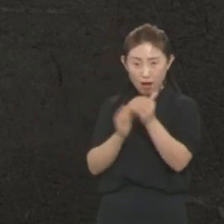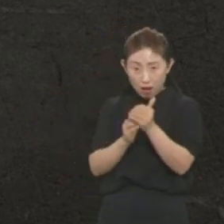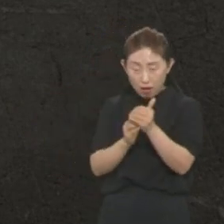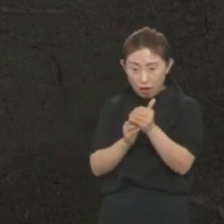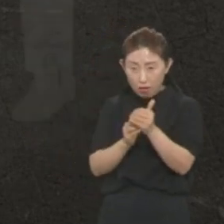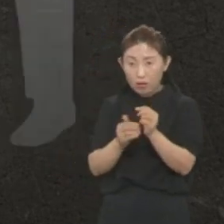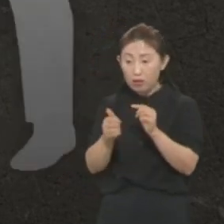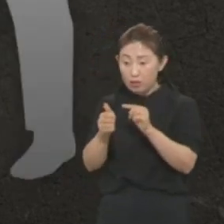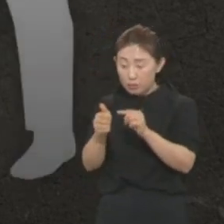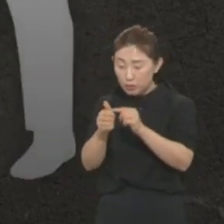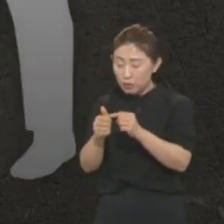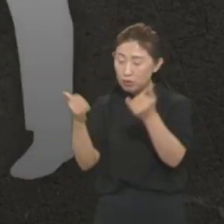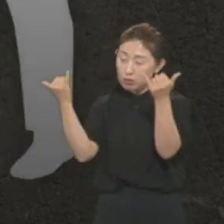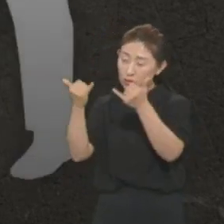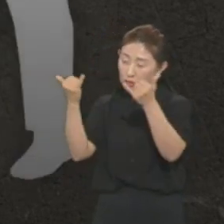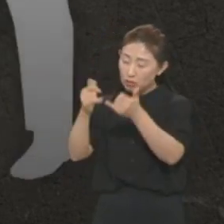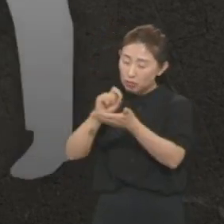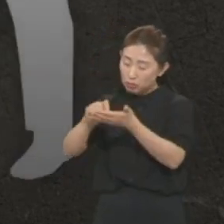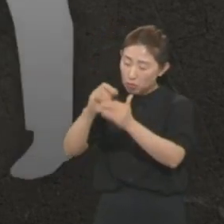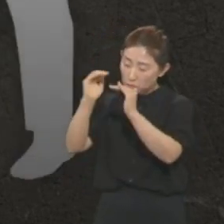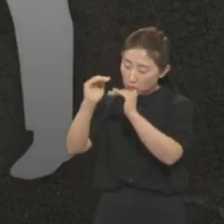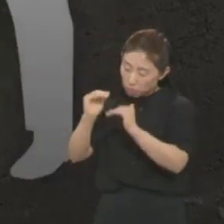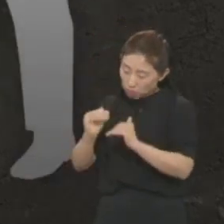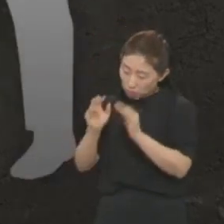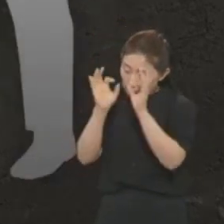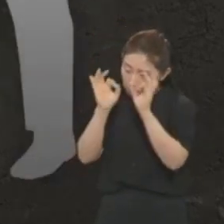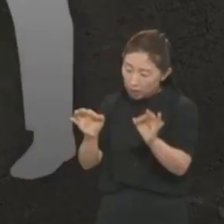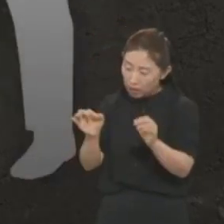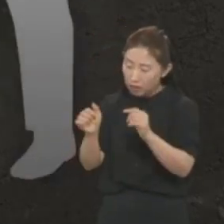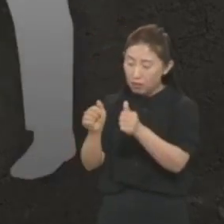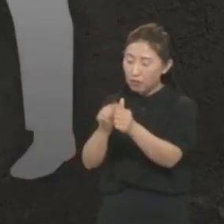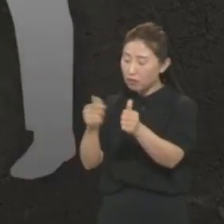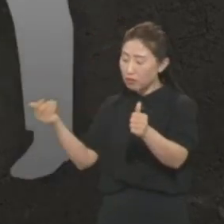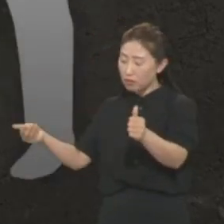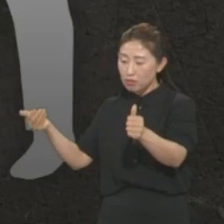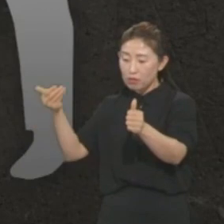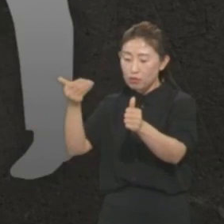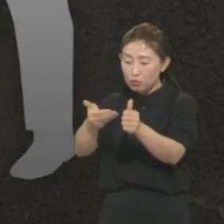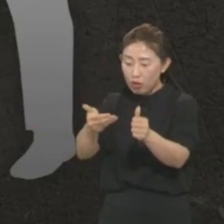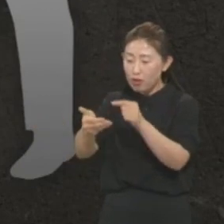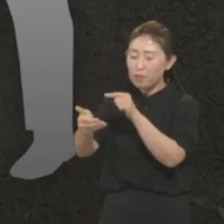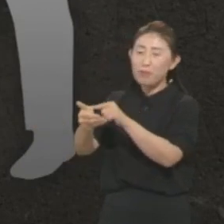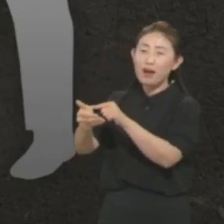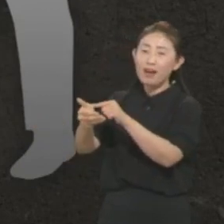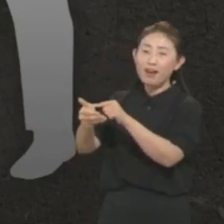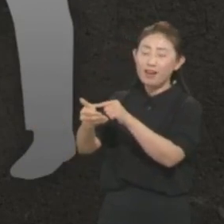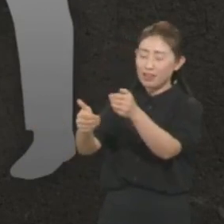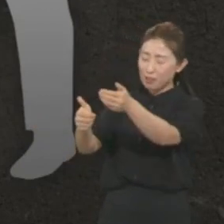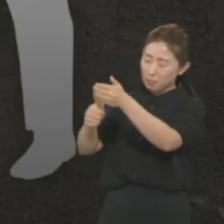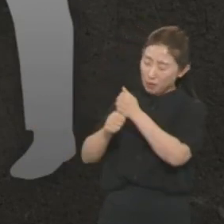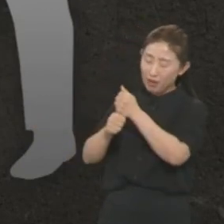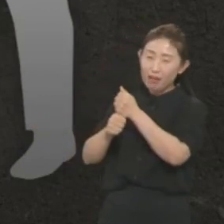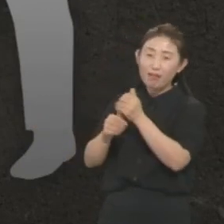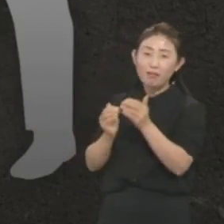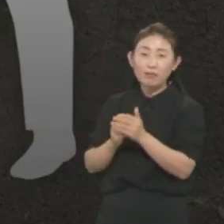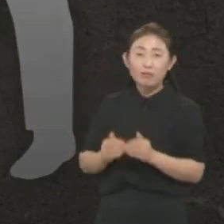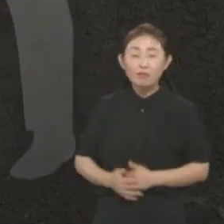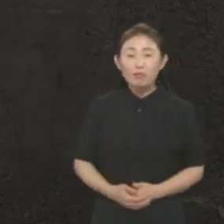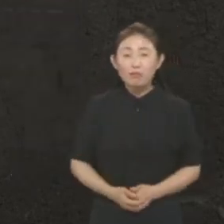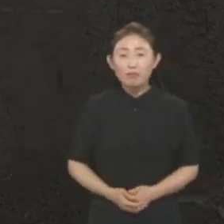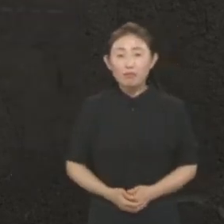그런데 이번엔 a씨의 통화내역과 메모 등을 분석하자 a씨에게 필로폰을 공급한 또 다른 50대 상선 bc가